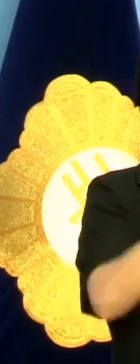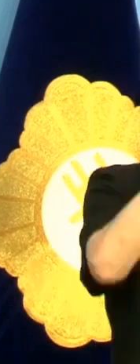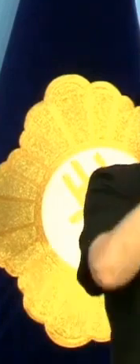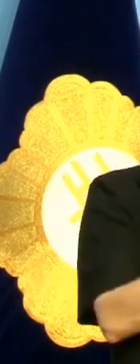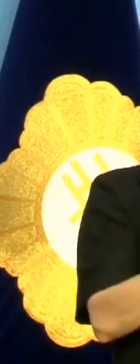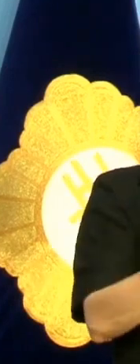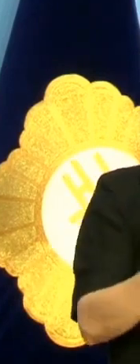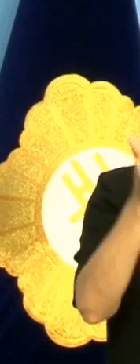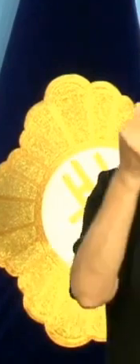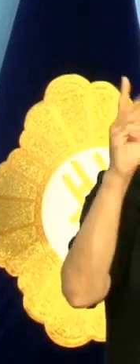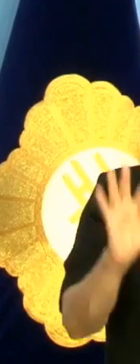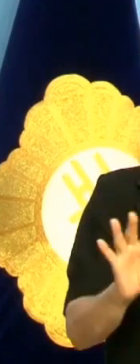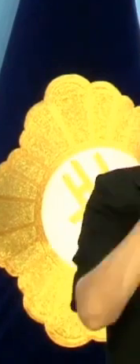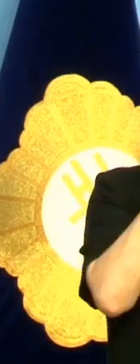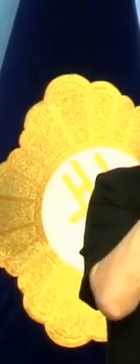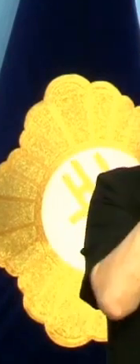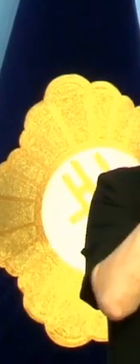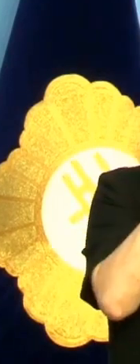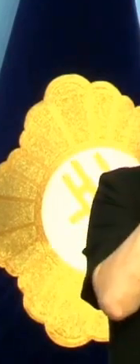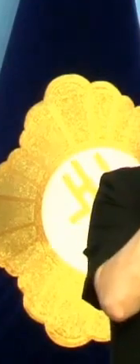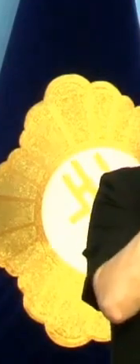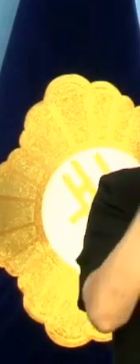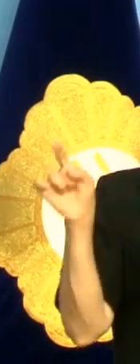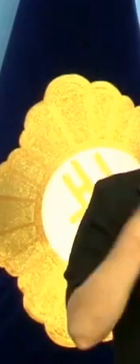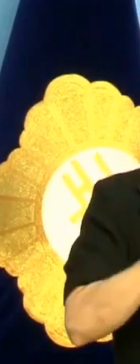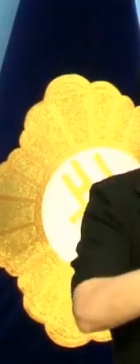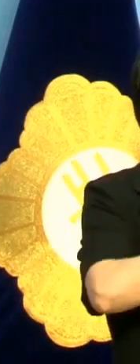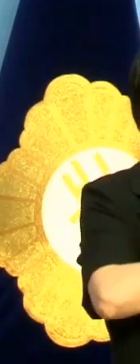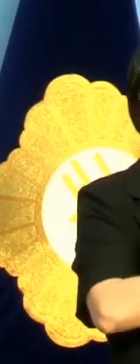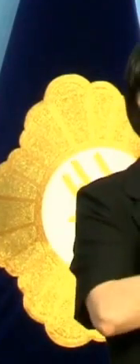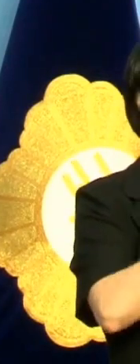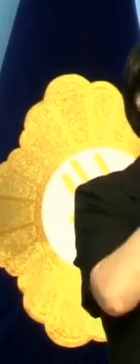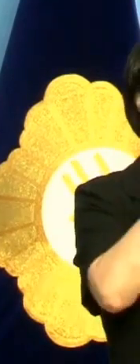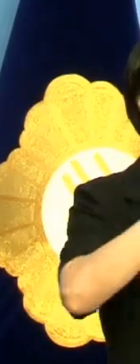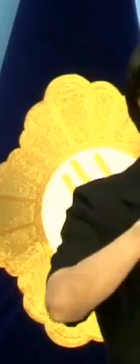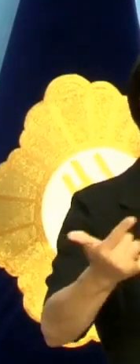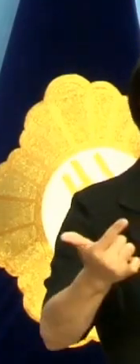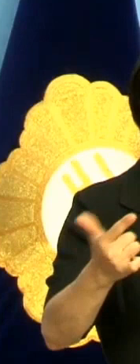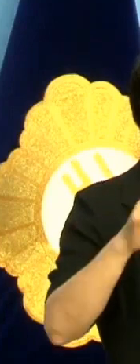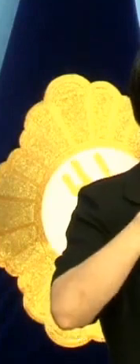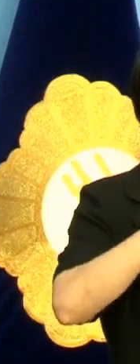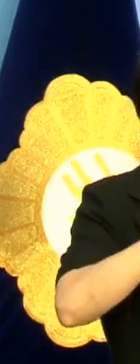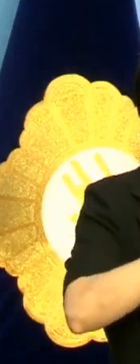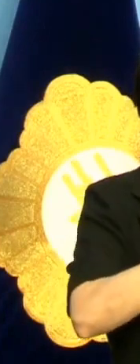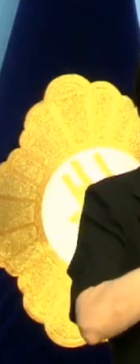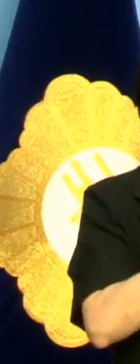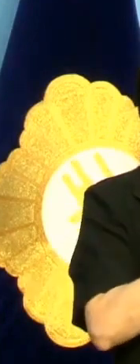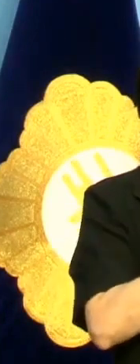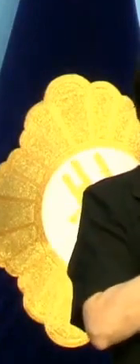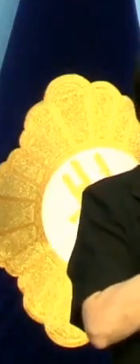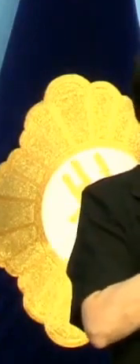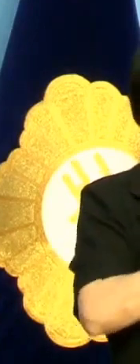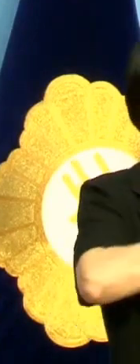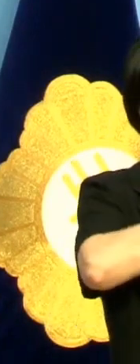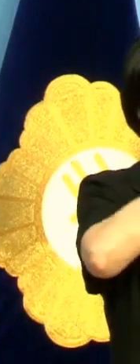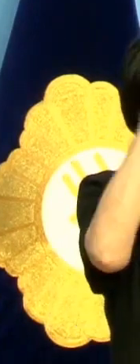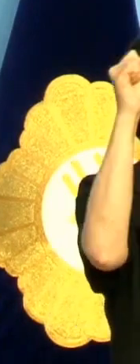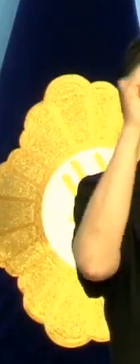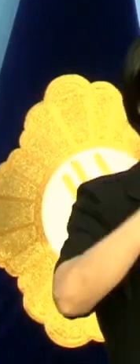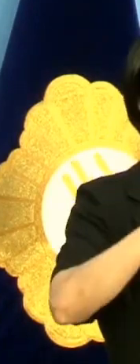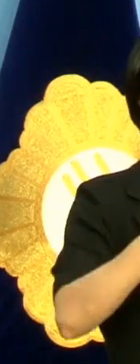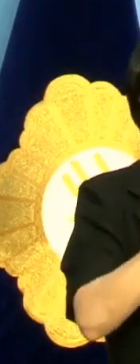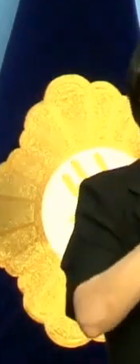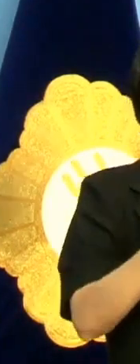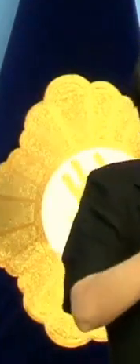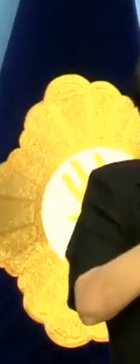있는데 여기에서 이를 공개 하여서는 아니된다 라고 했는데 이를 당선되지 아니한